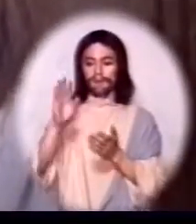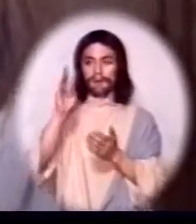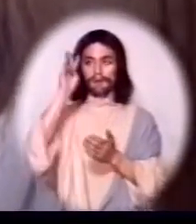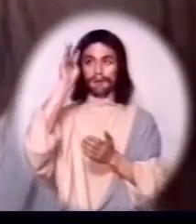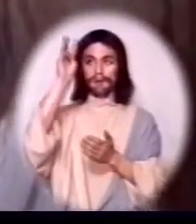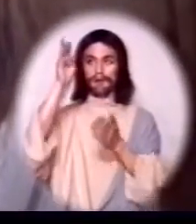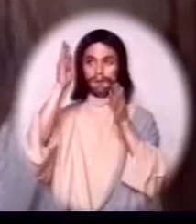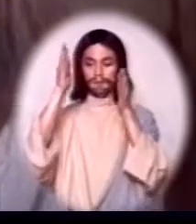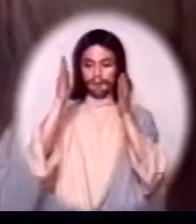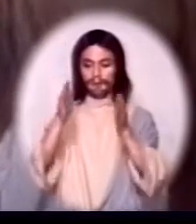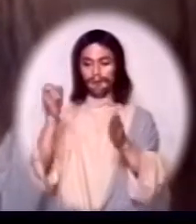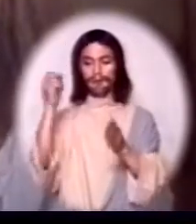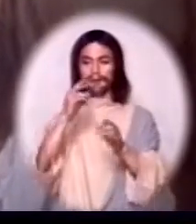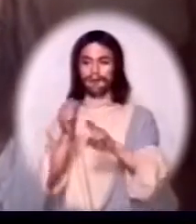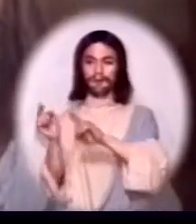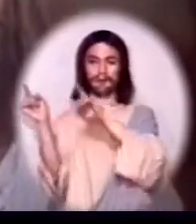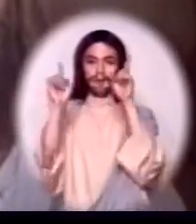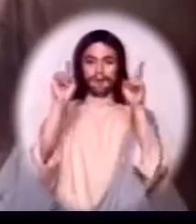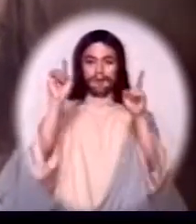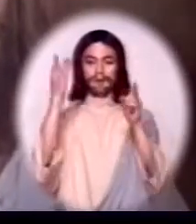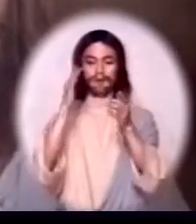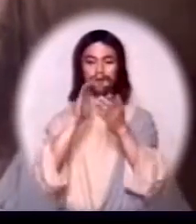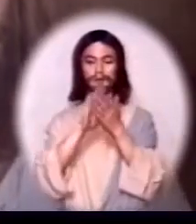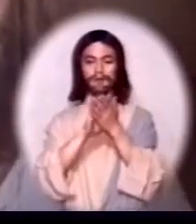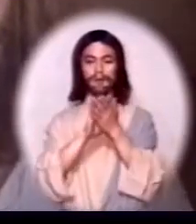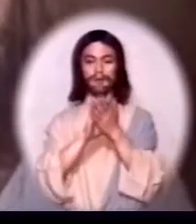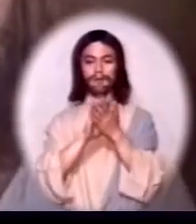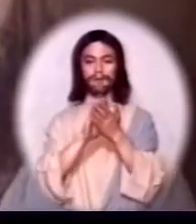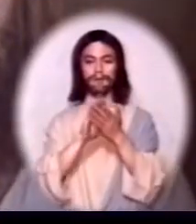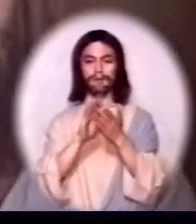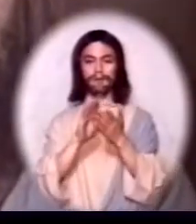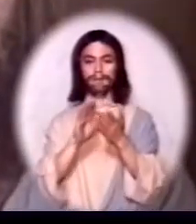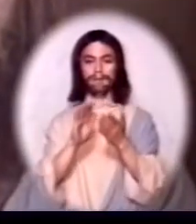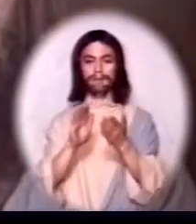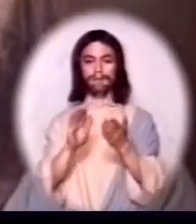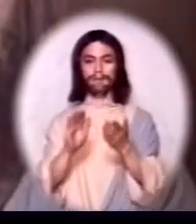그러나 사흘 만에 다시 살아나리라.